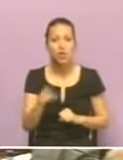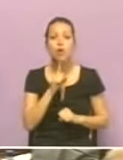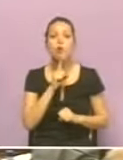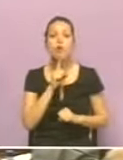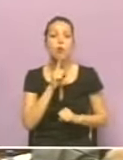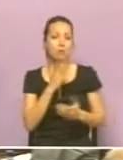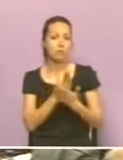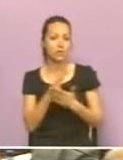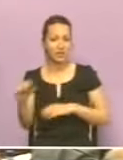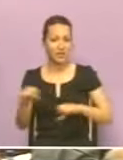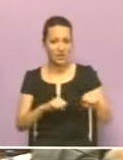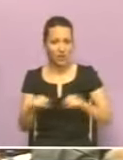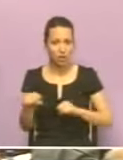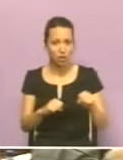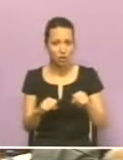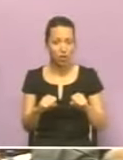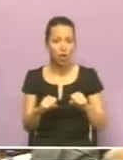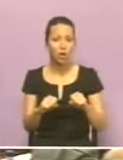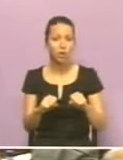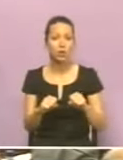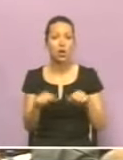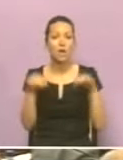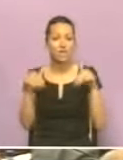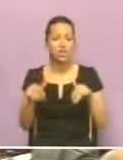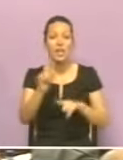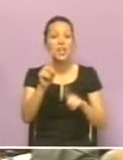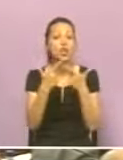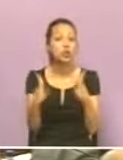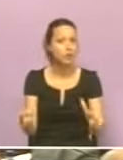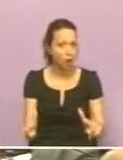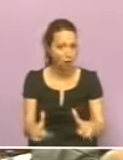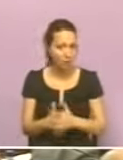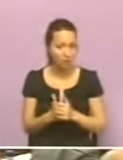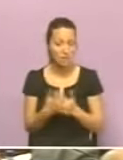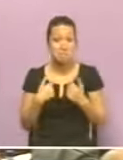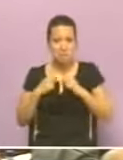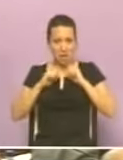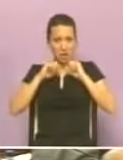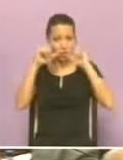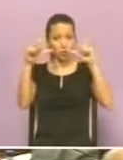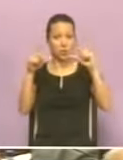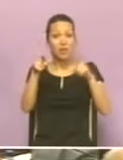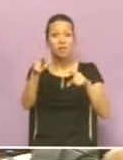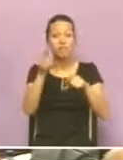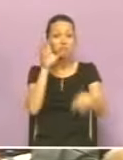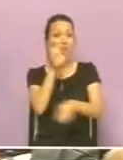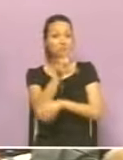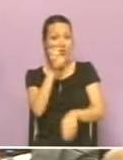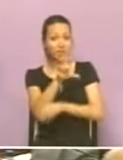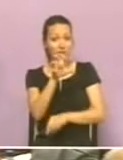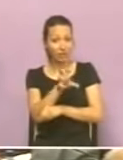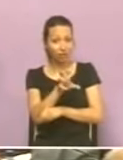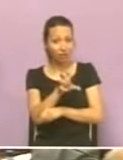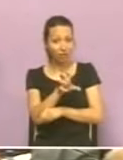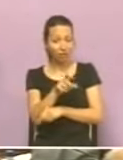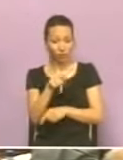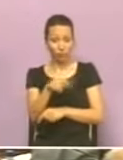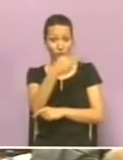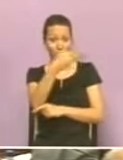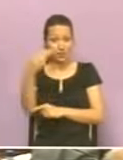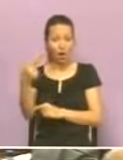direktora predškolskog ustanova Radosno Detinjstvo to nije dopustio. Dakle, mene čudi da postoje kritike o ovoj temi